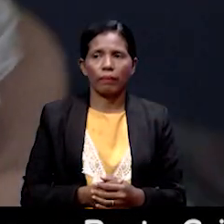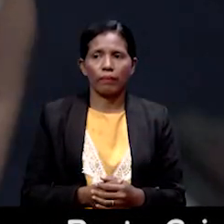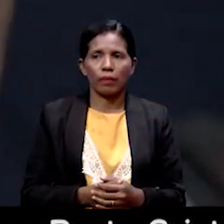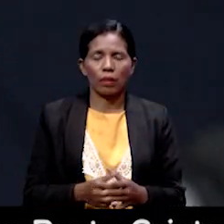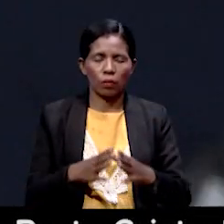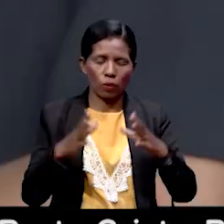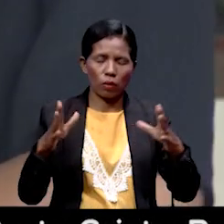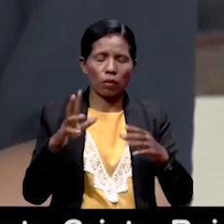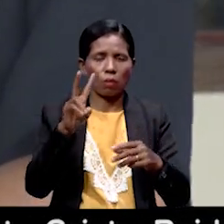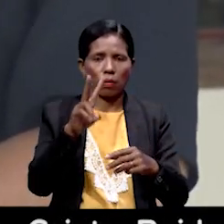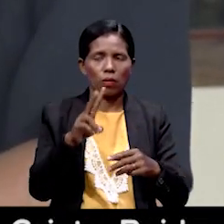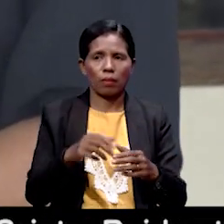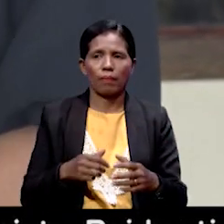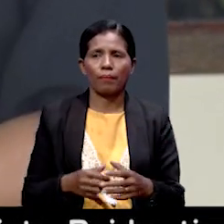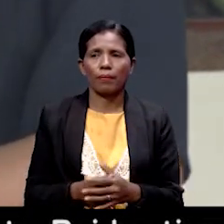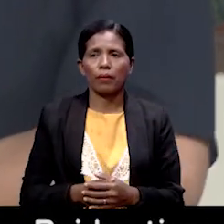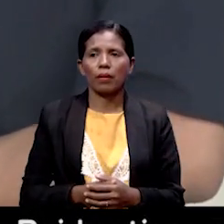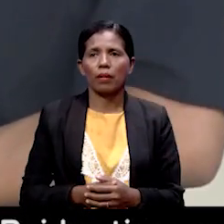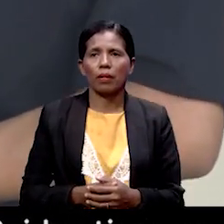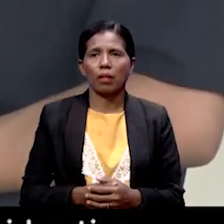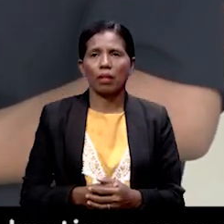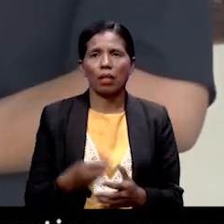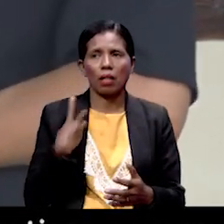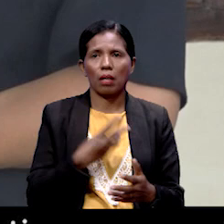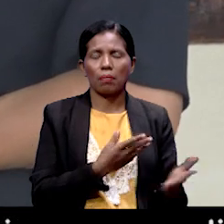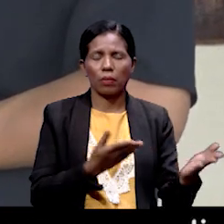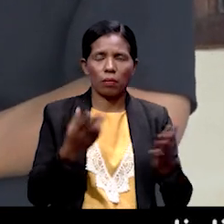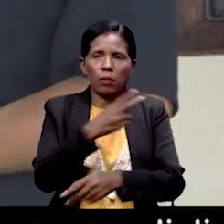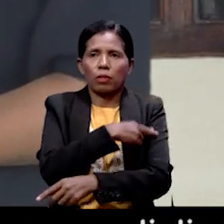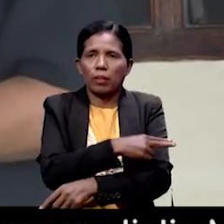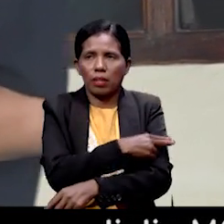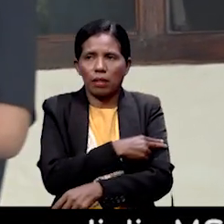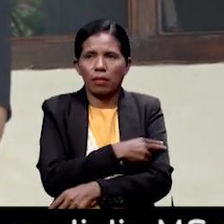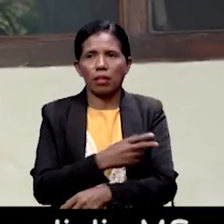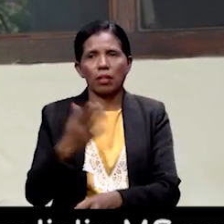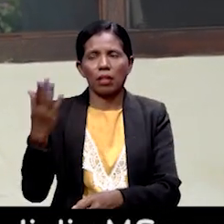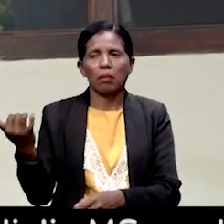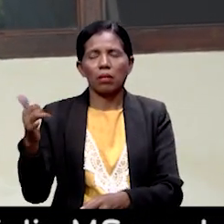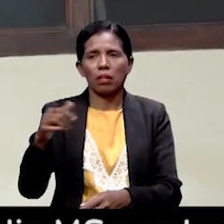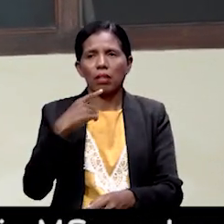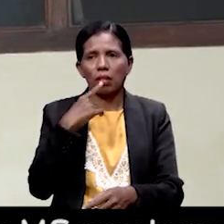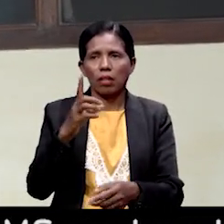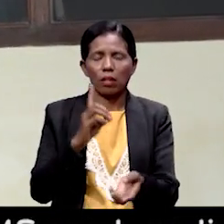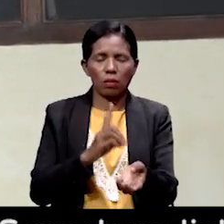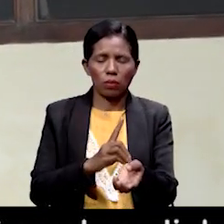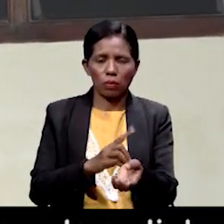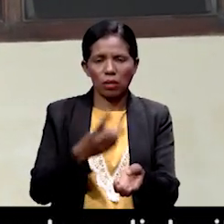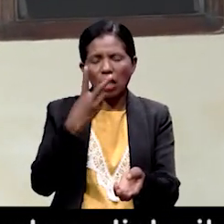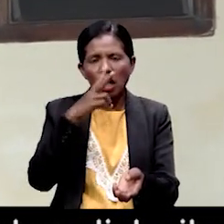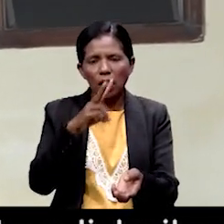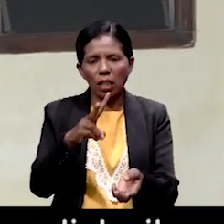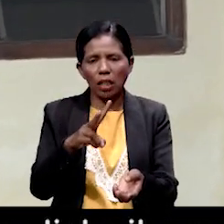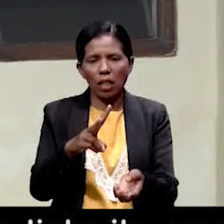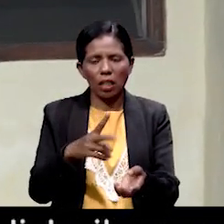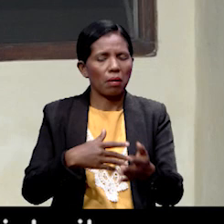rua si klarang kempes te pali. Amin rujuk ke hospital Guido Valadares. Iyan bane si rasa doktor si ramai mesin sehari yang sehari